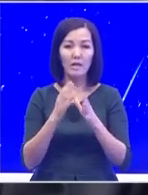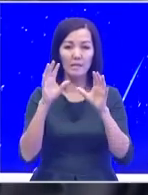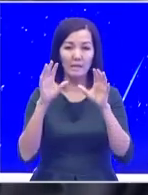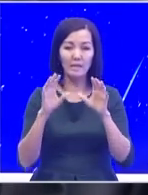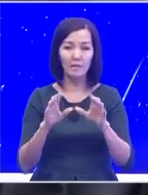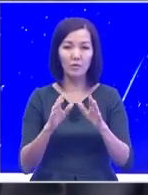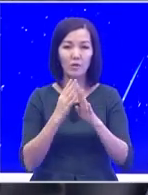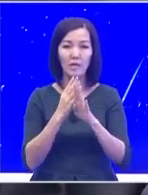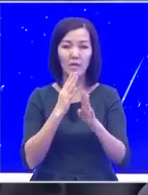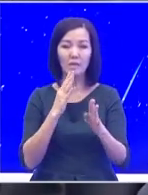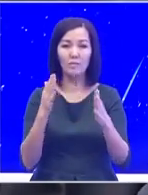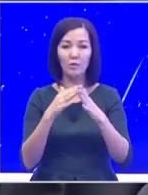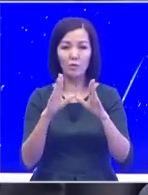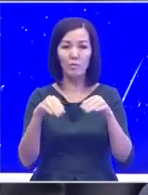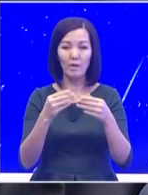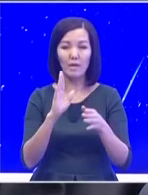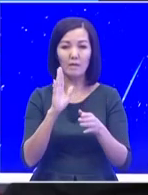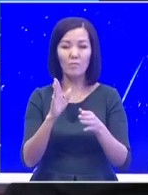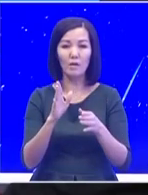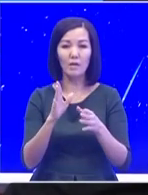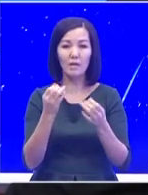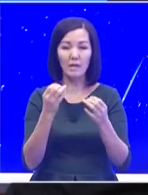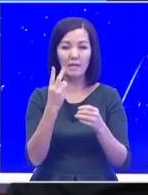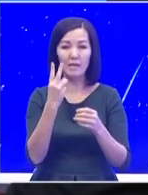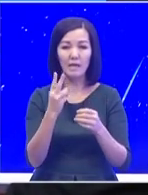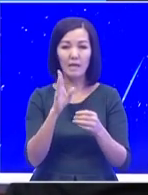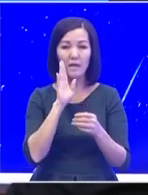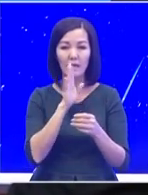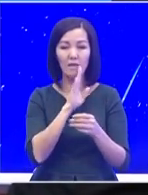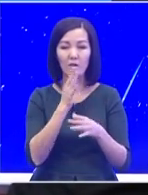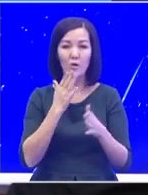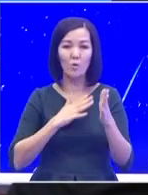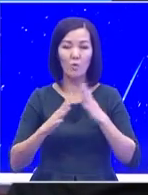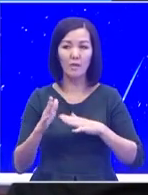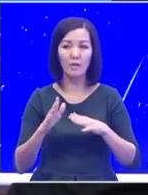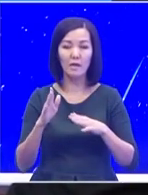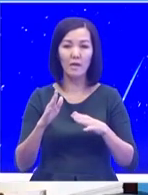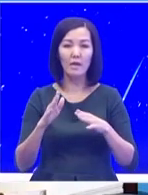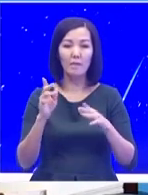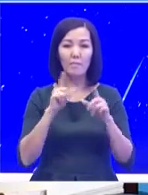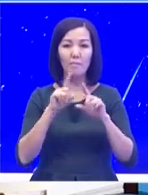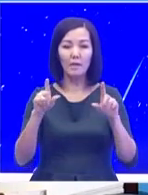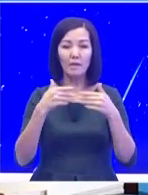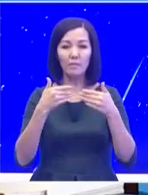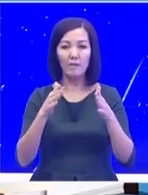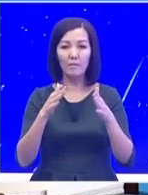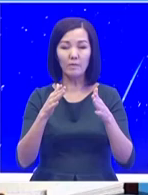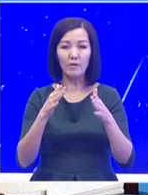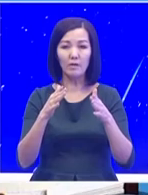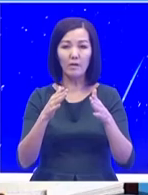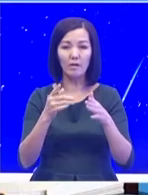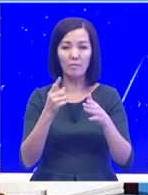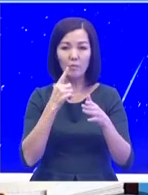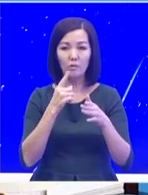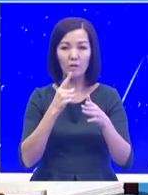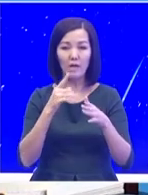бәріне кезекпен берілетті деді. Ал келген тағы екі ананы тіптен қуантты. Мектеп тәмамдағалы отырған қос жеткіншек